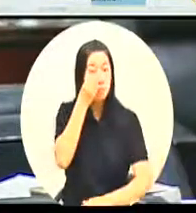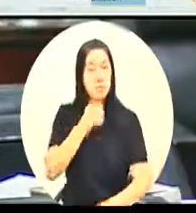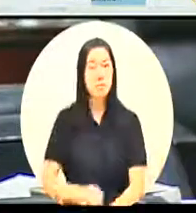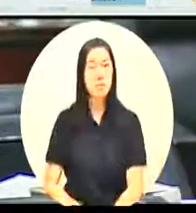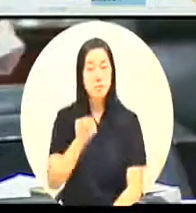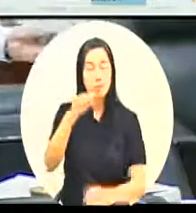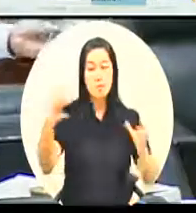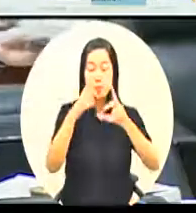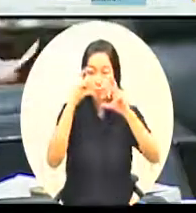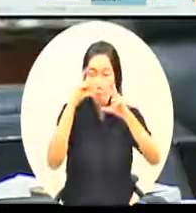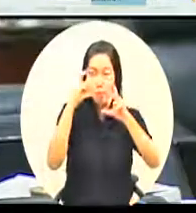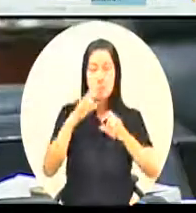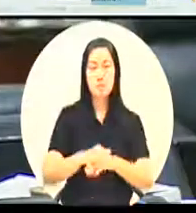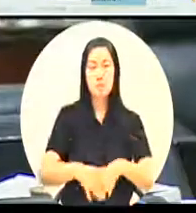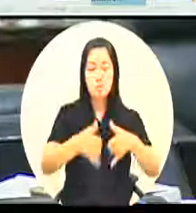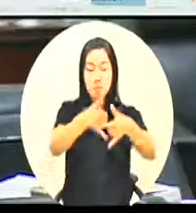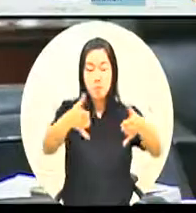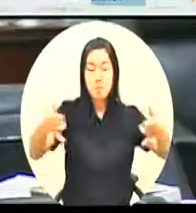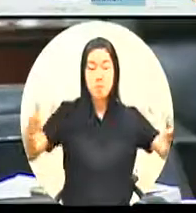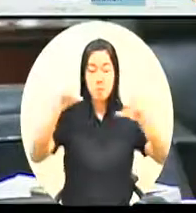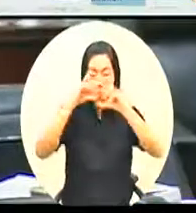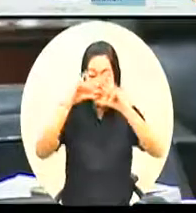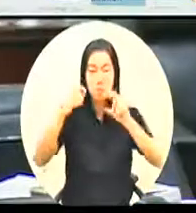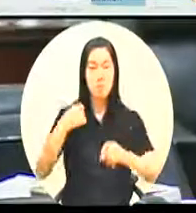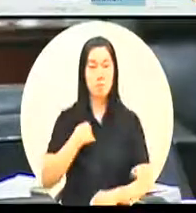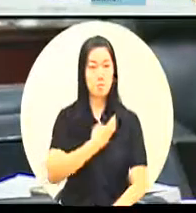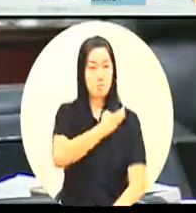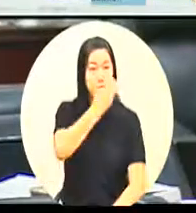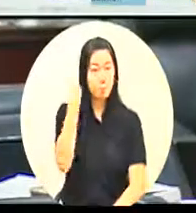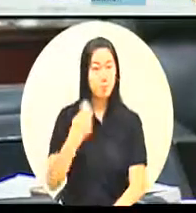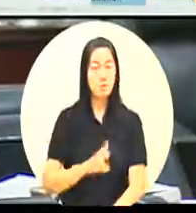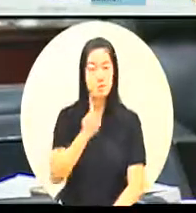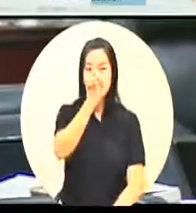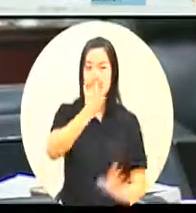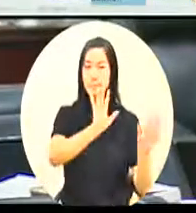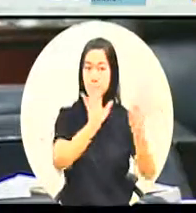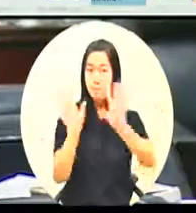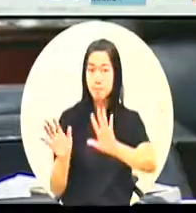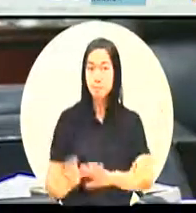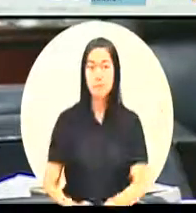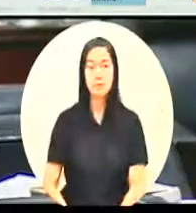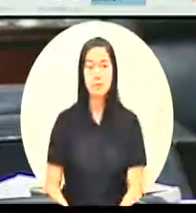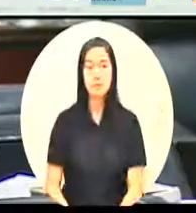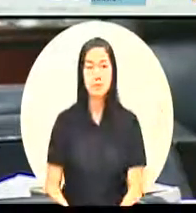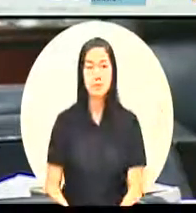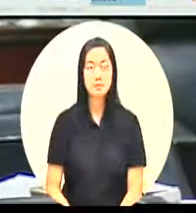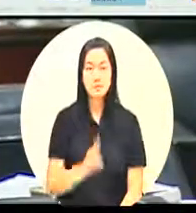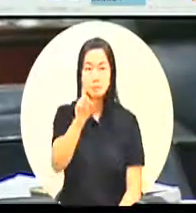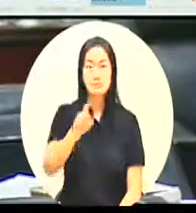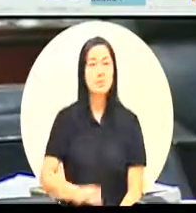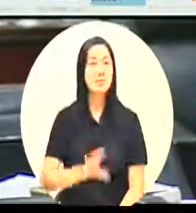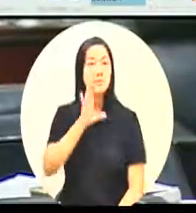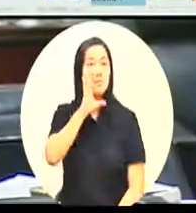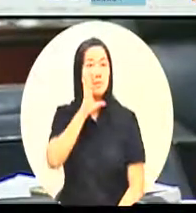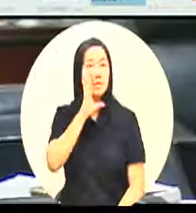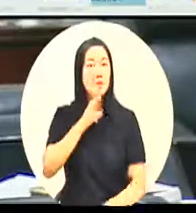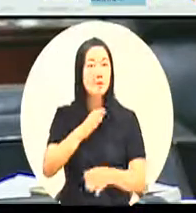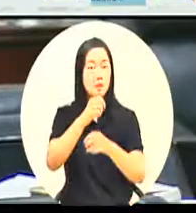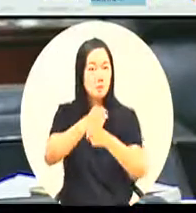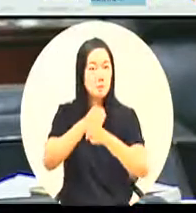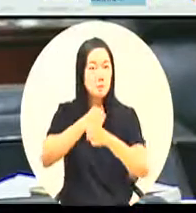照，所有人在那边拍照，可是我发现有个状况就只有一个哈马星的里长愿意入